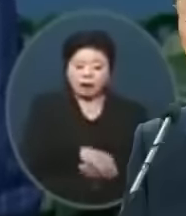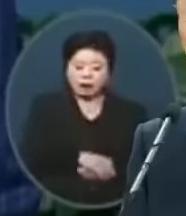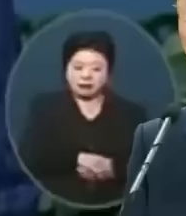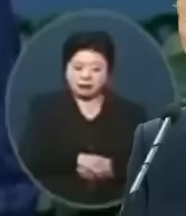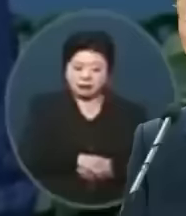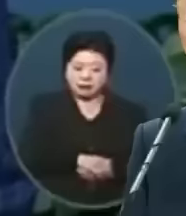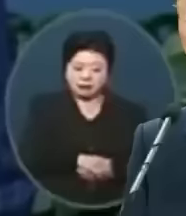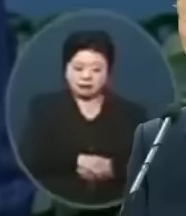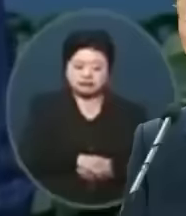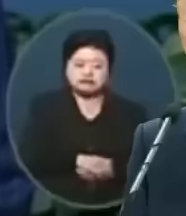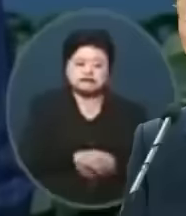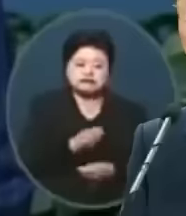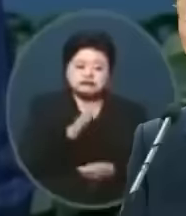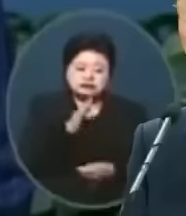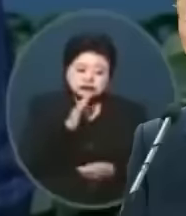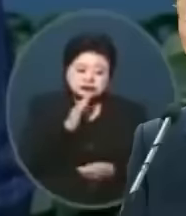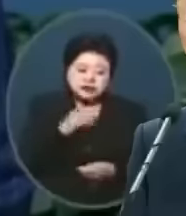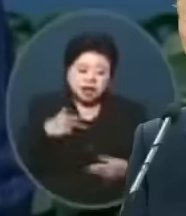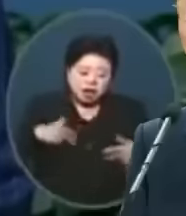진짜가